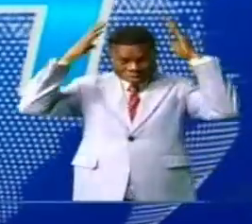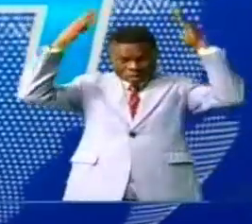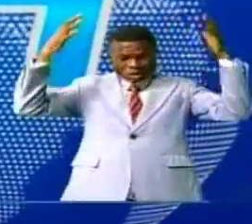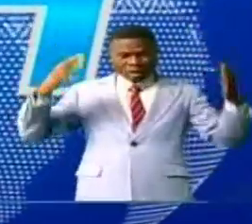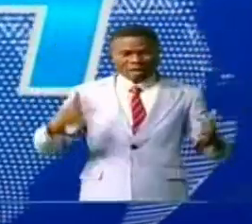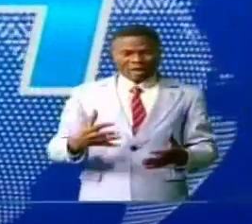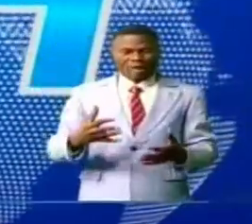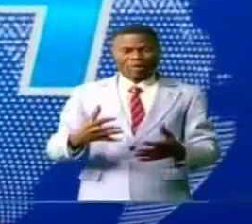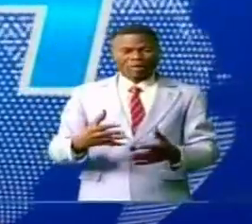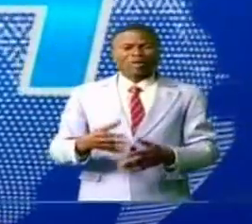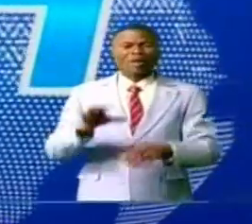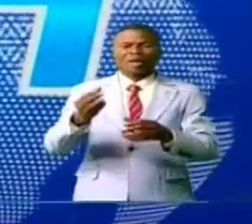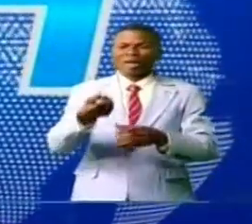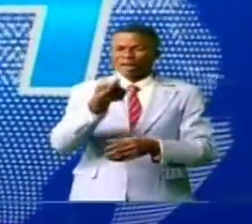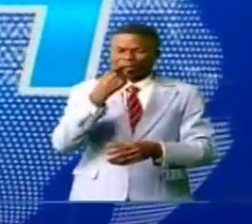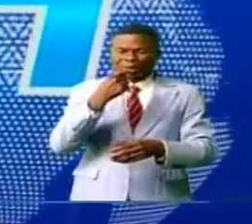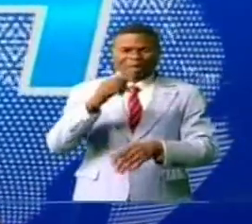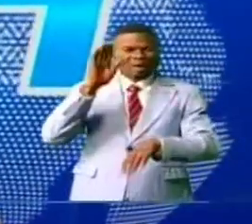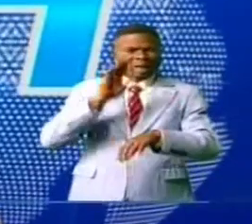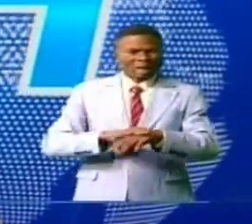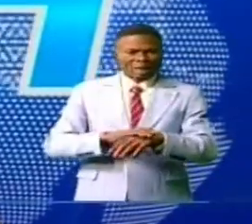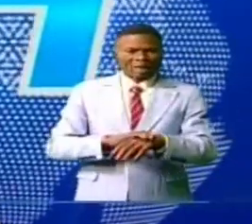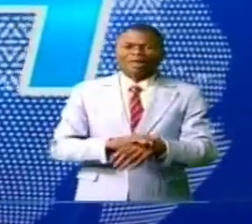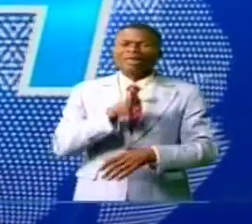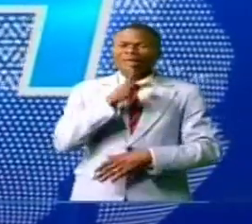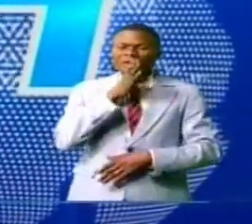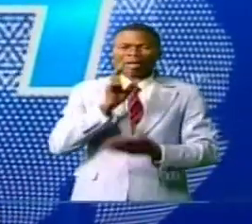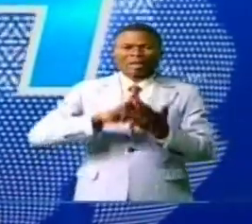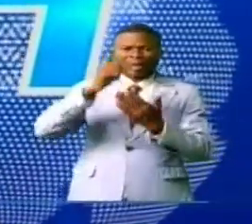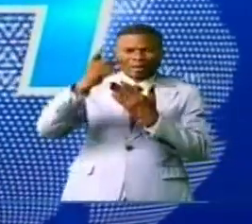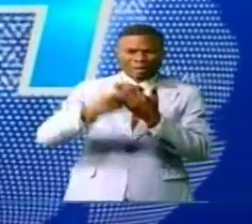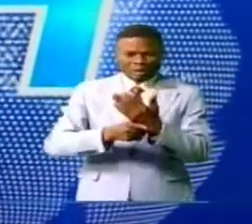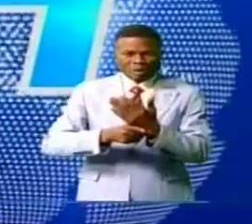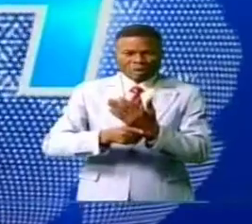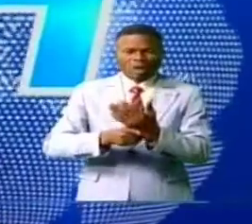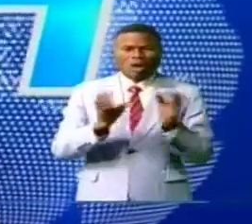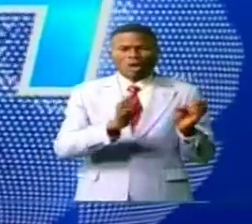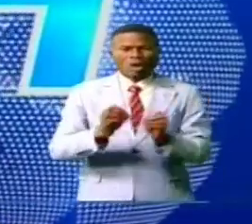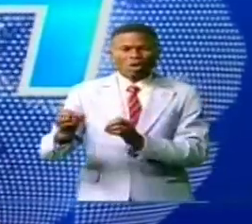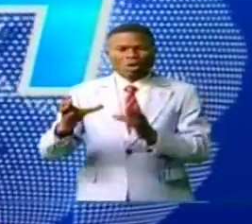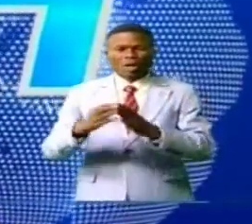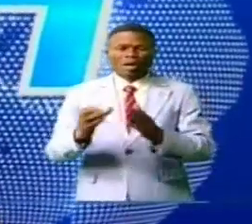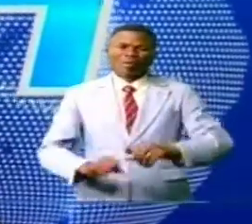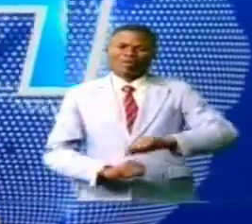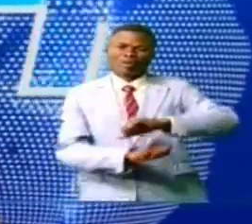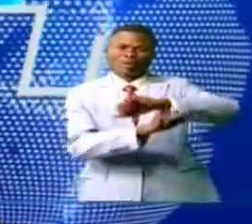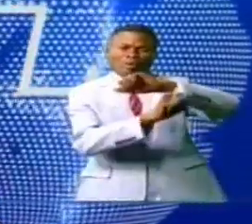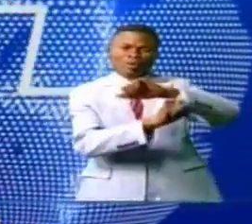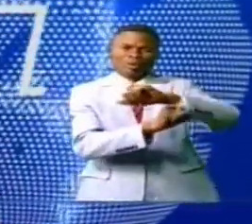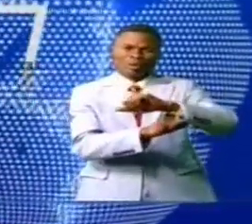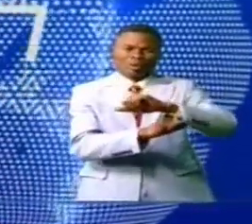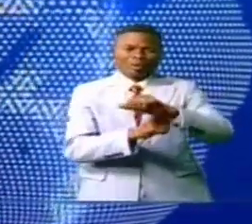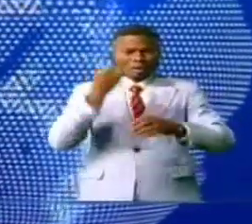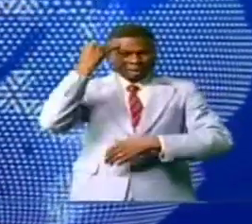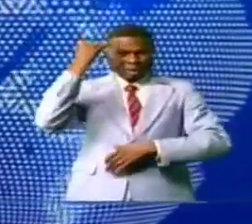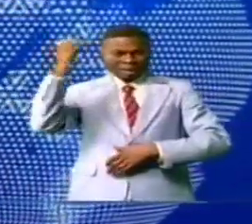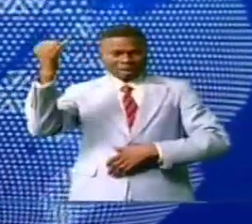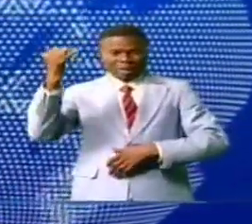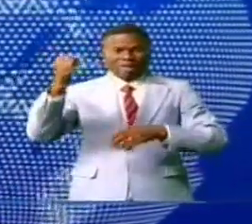imprégnés d'insecticides à longue durée. C'est dans le cadre du programme réalisé avec l'appui et